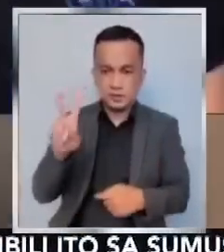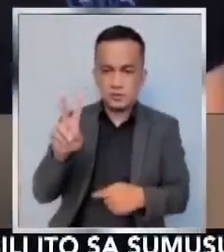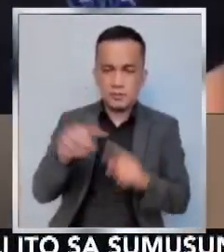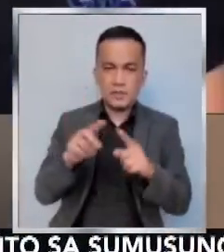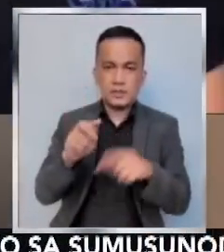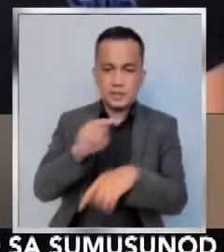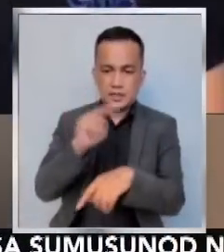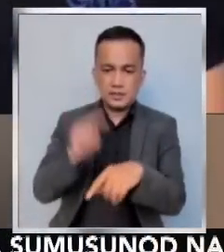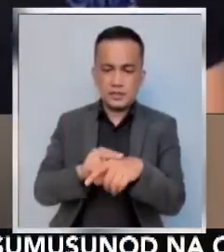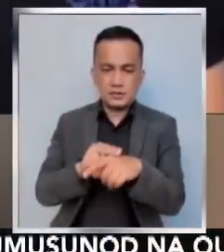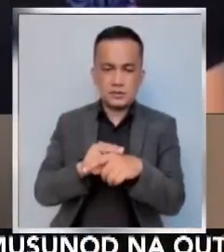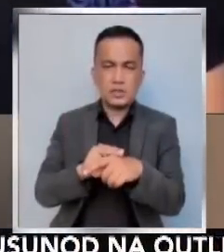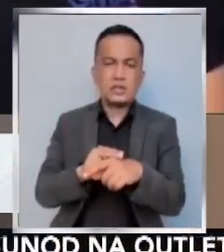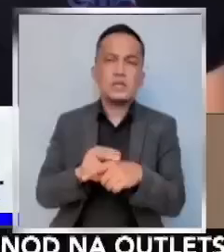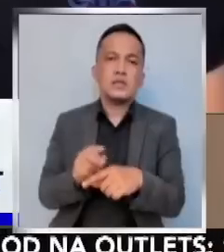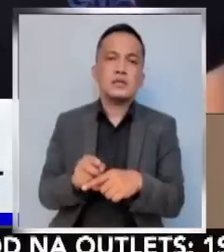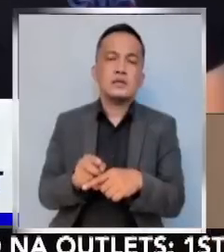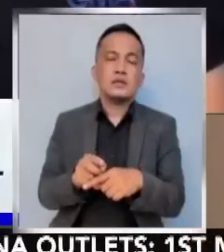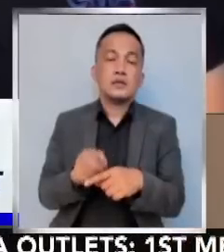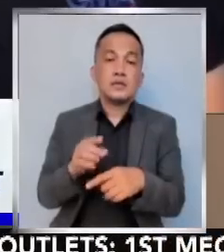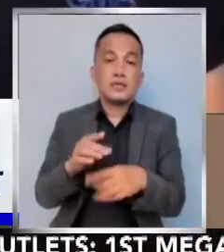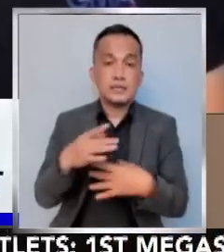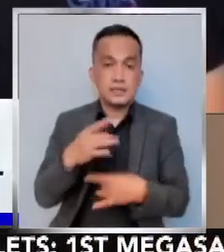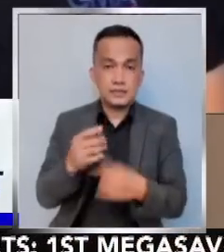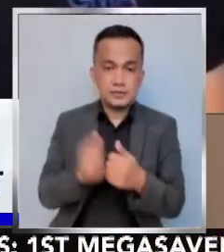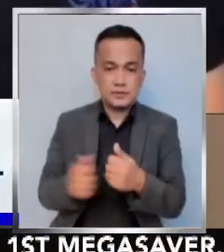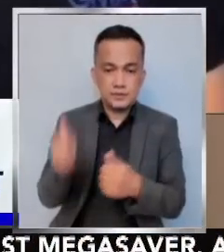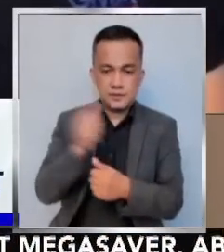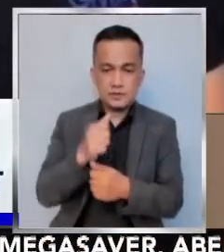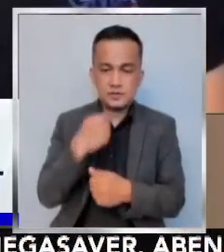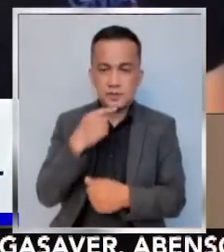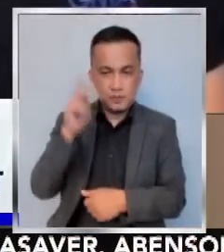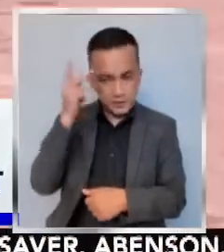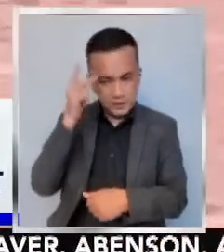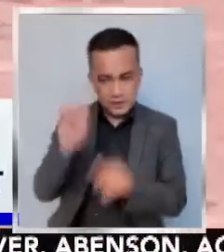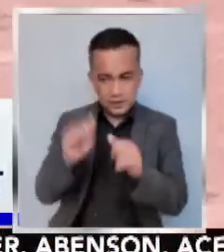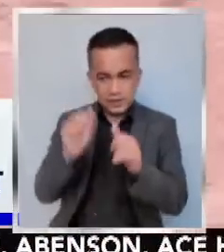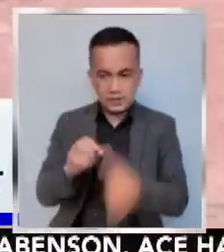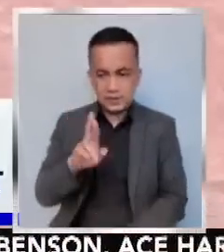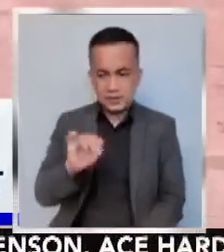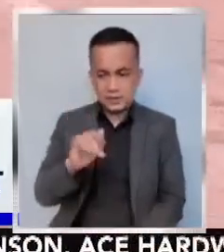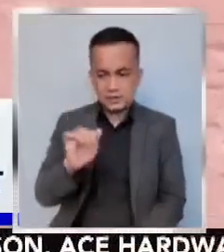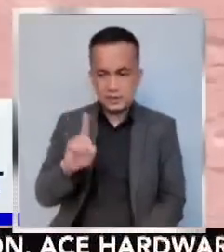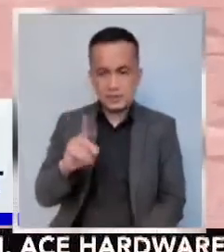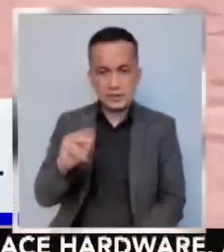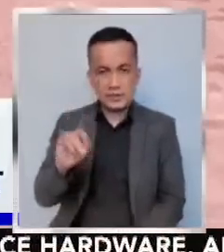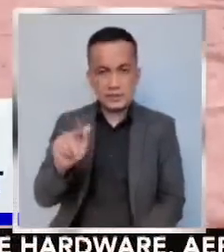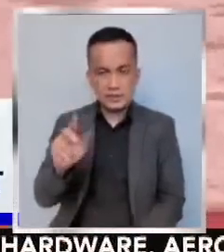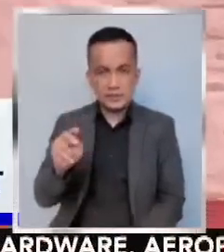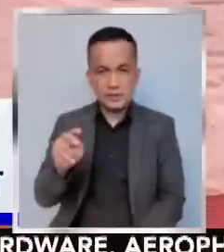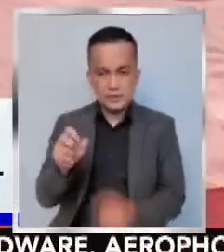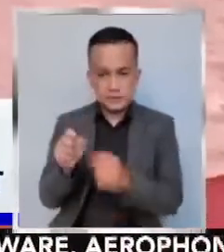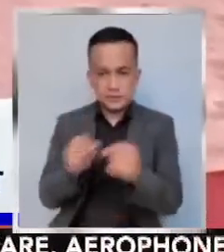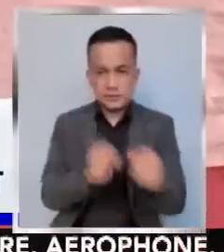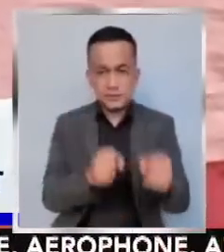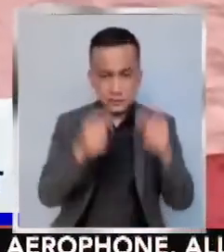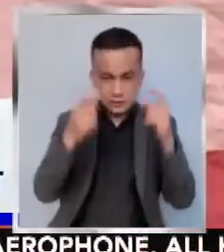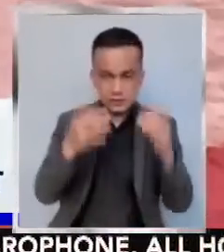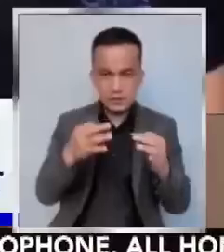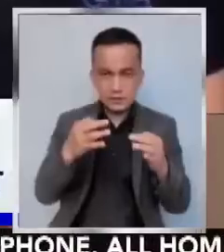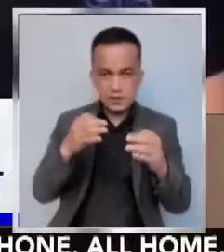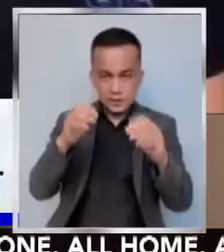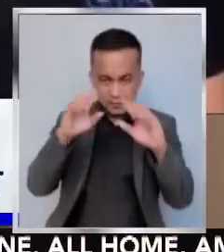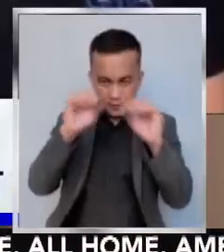mananaig. Ayon sa political analyst na si Richard Haydarian, strategic ang desisyong ito ng Pangulo na may mga posibleng kaharaping